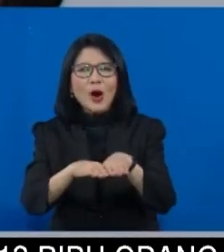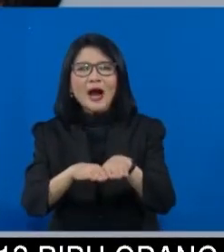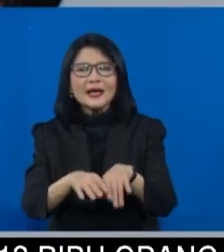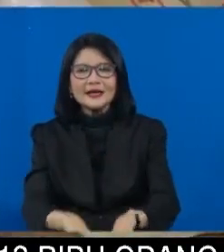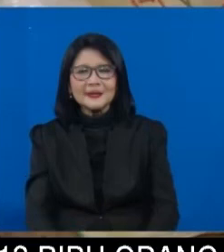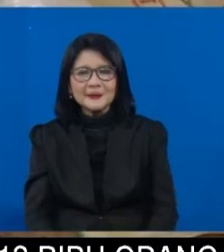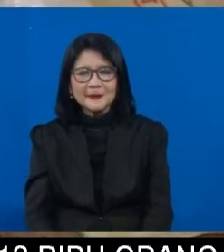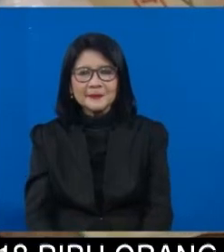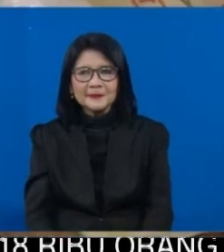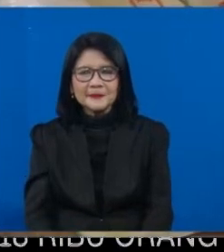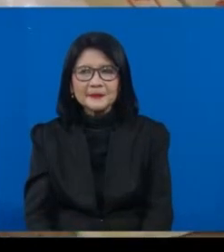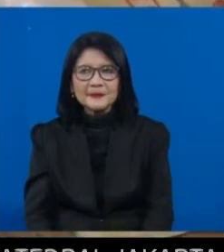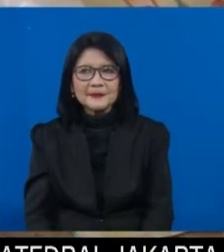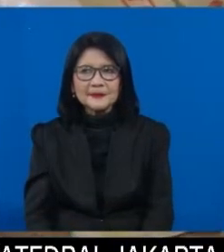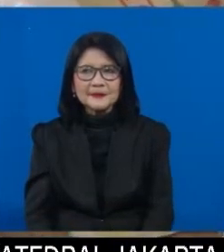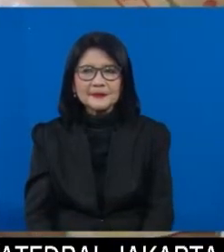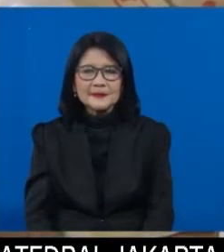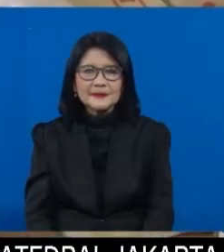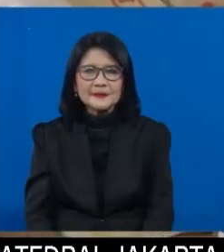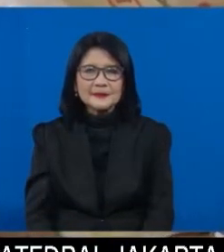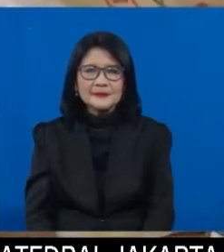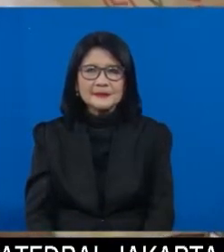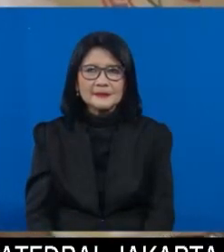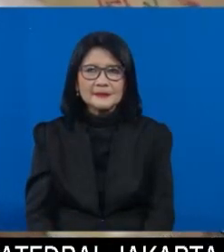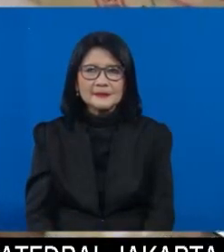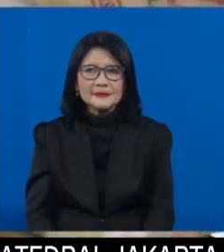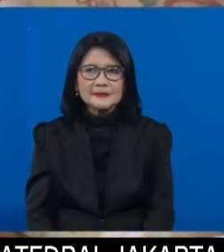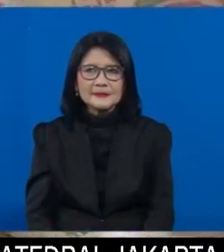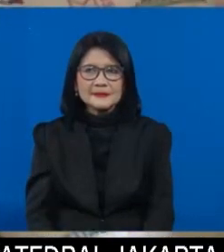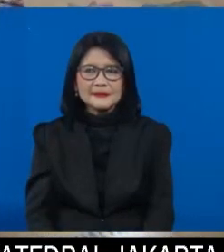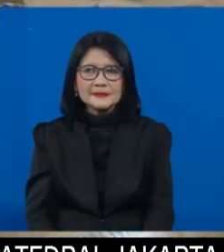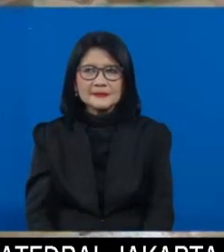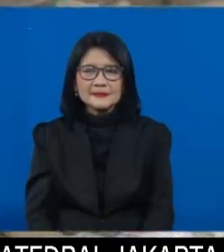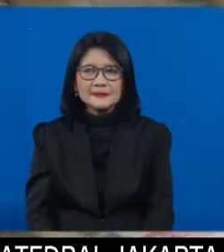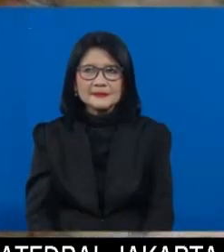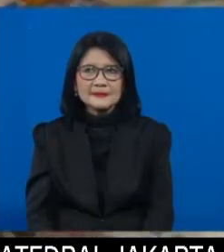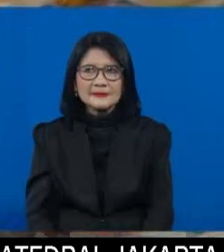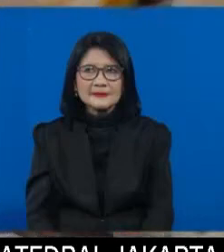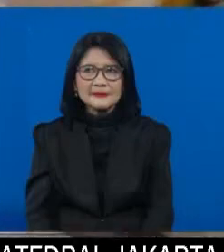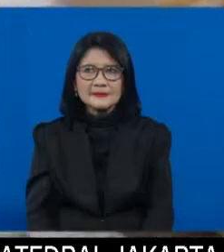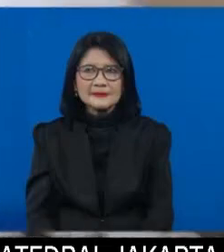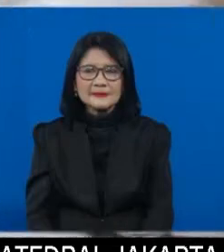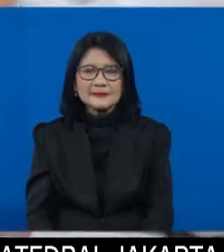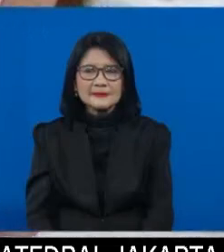diperlukan. Iya ya. Tapi nggak apa-apa, nggak apa kali ini. Iya tuh.